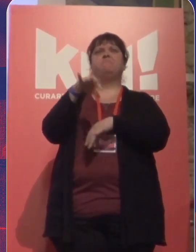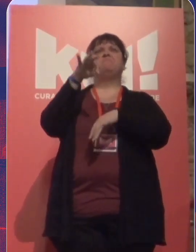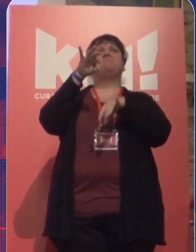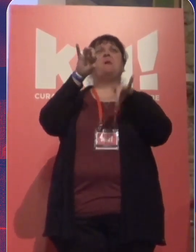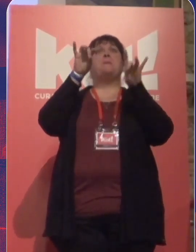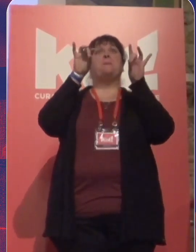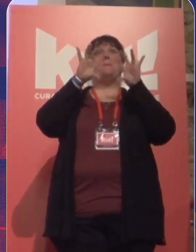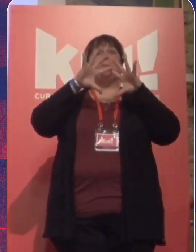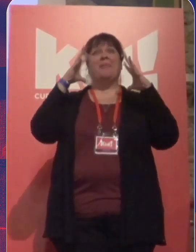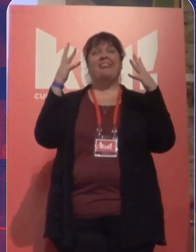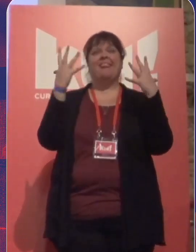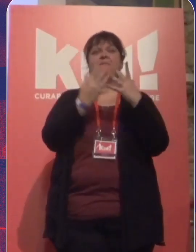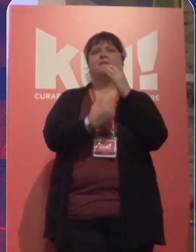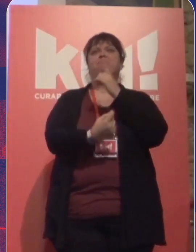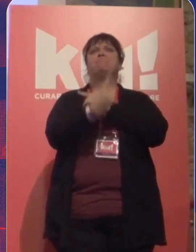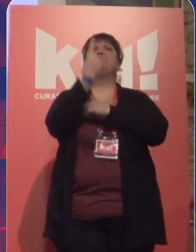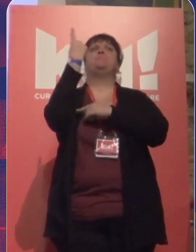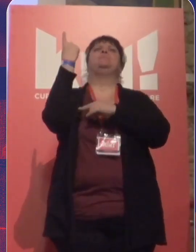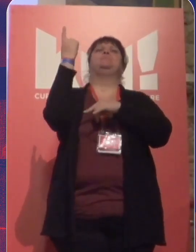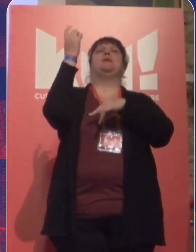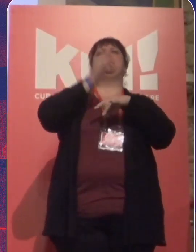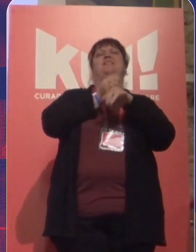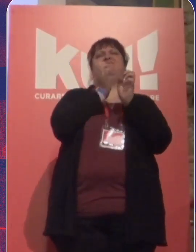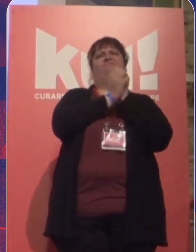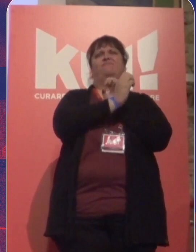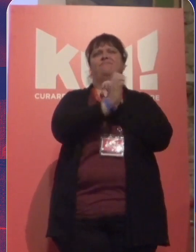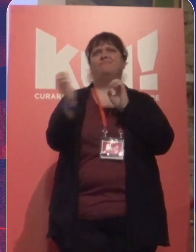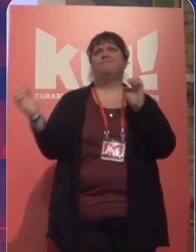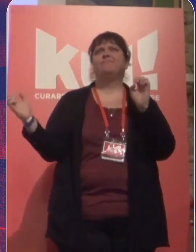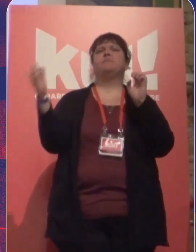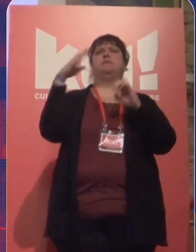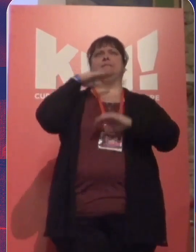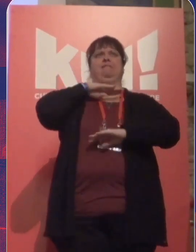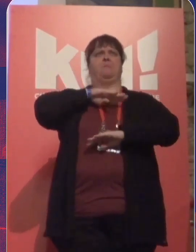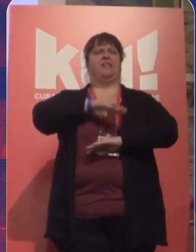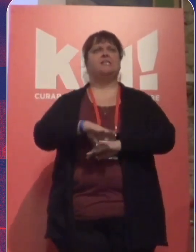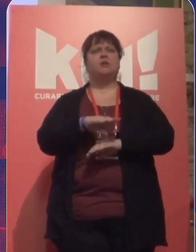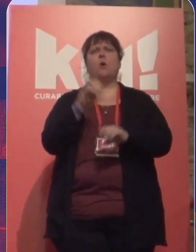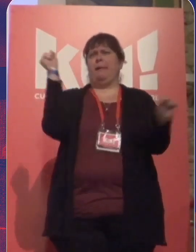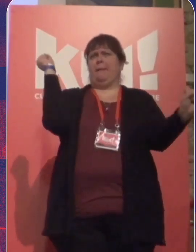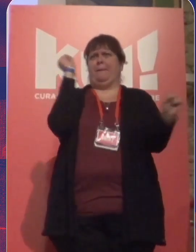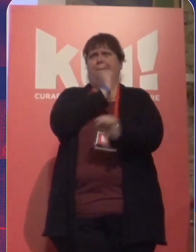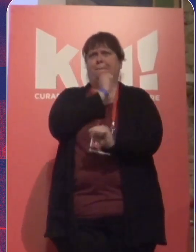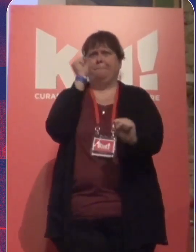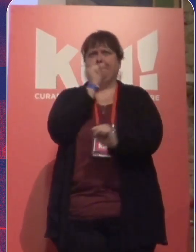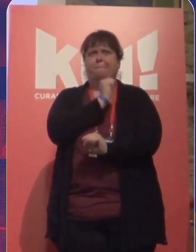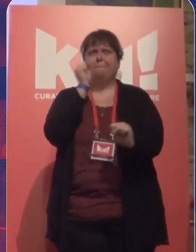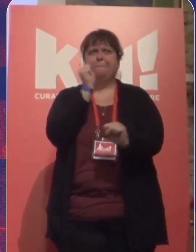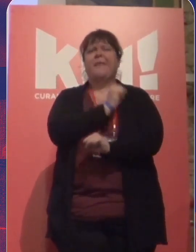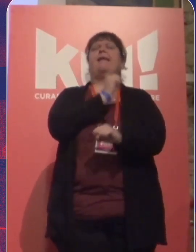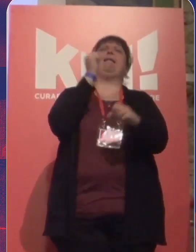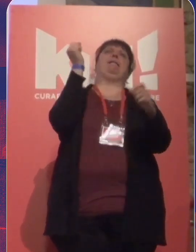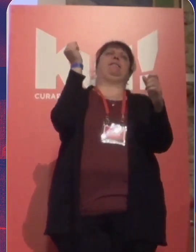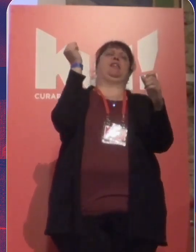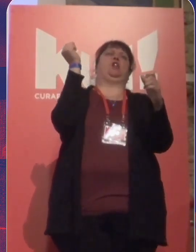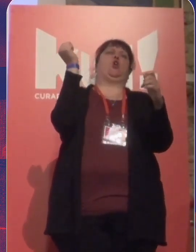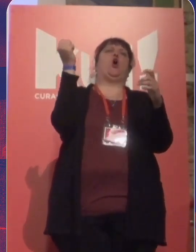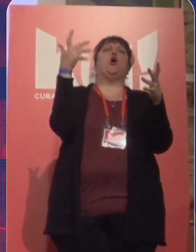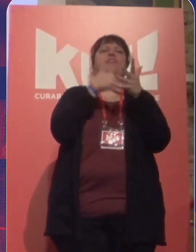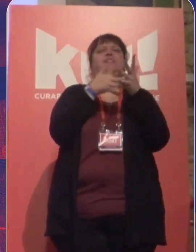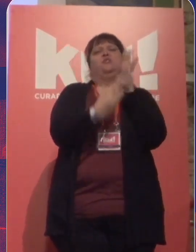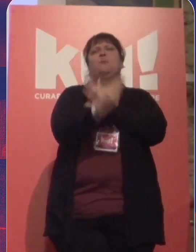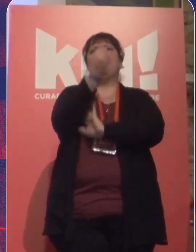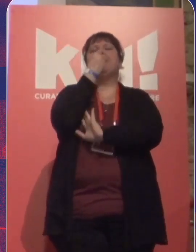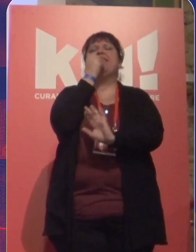di panico somatizzazioni disturbi alimentari e comportamenti autolesivi cosa accadrà